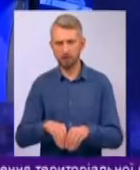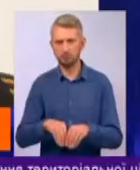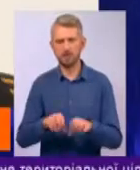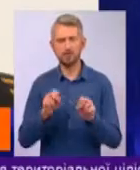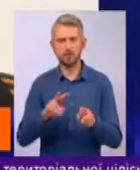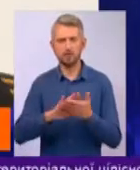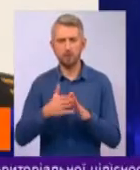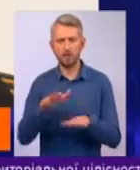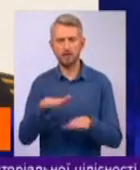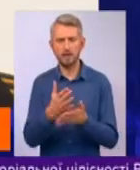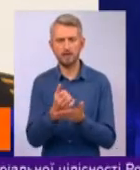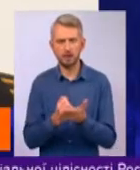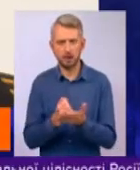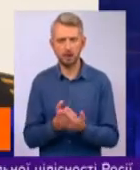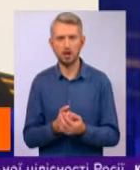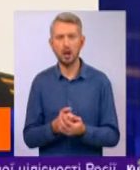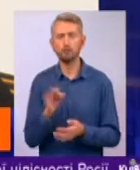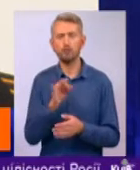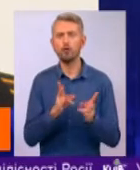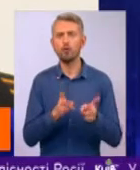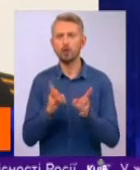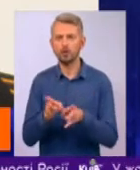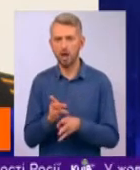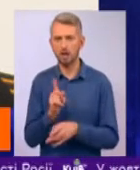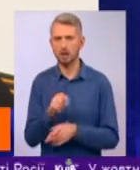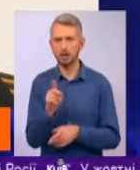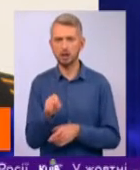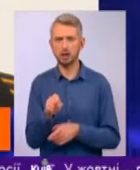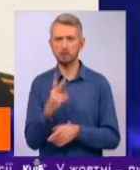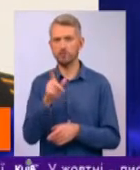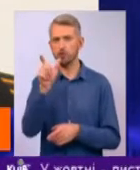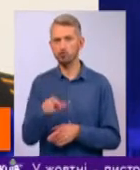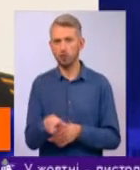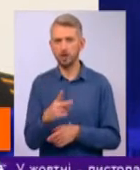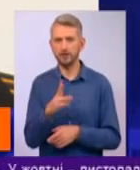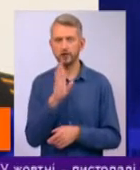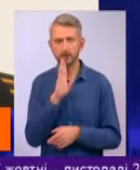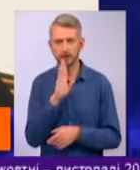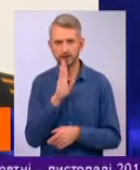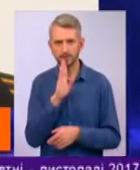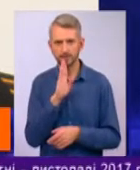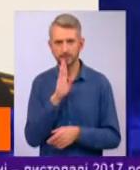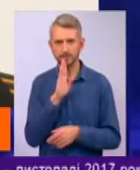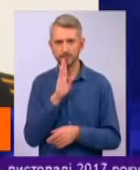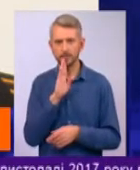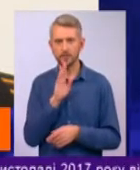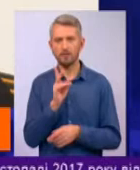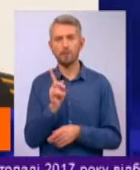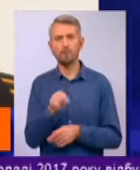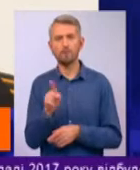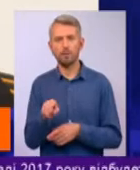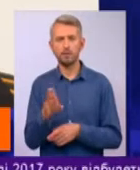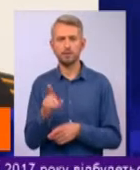арсеналі. Стосовно постраждалих, їх дві особи, дві жінки, вони з